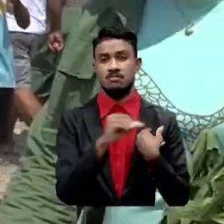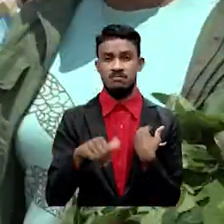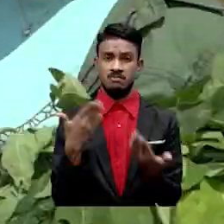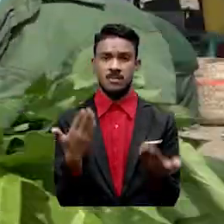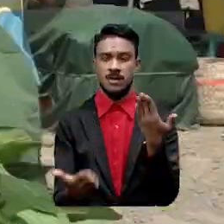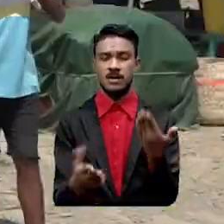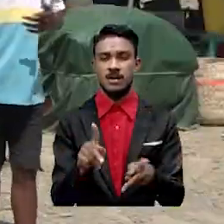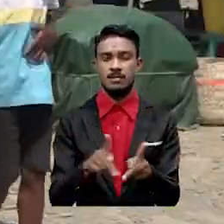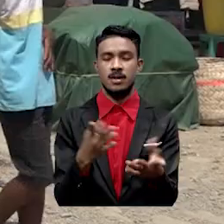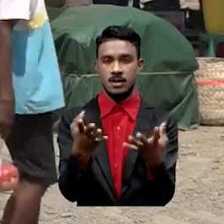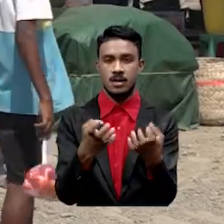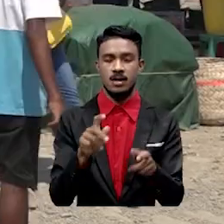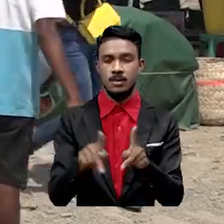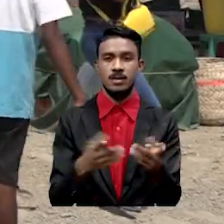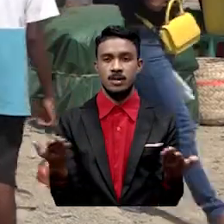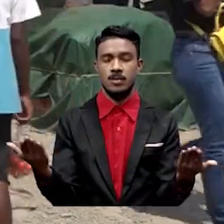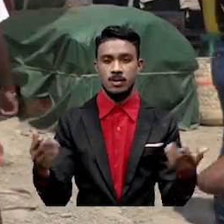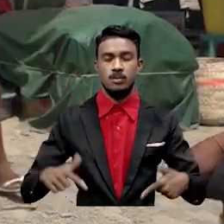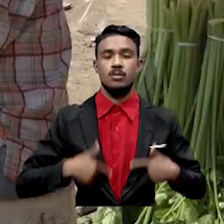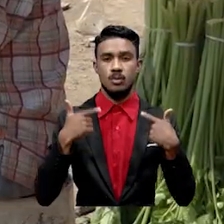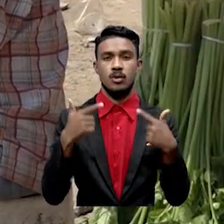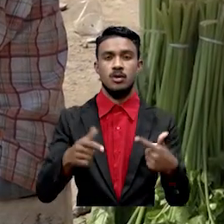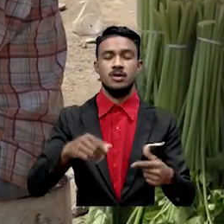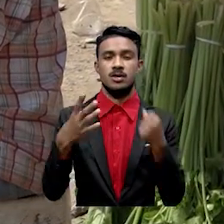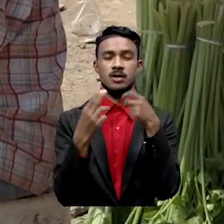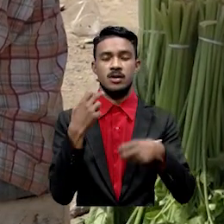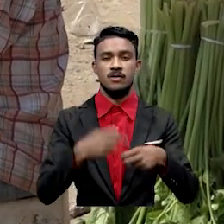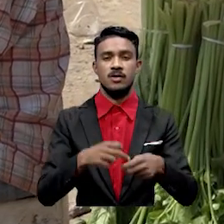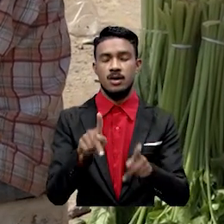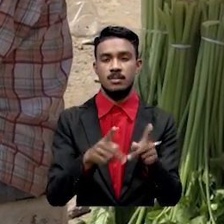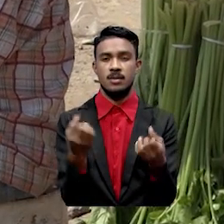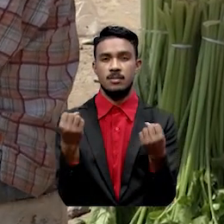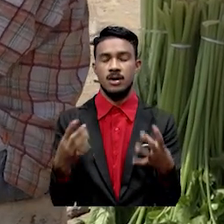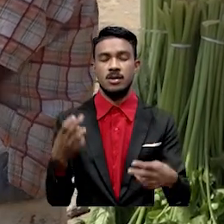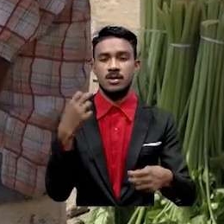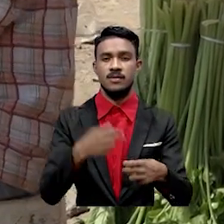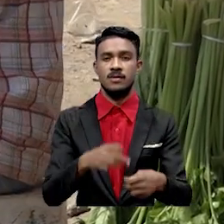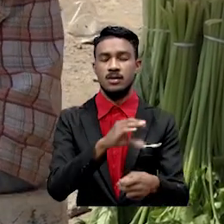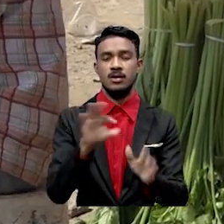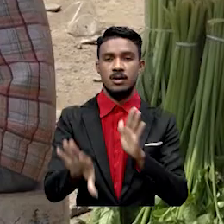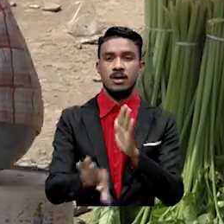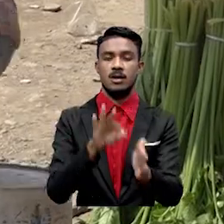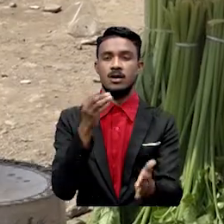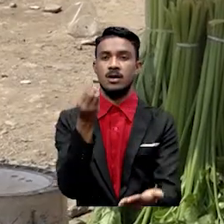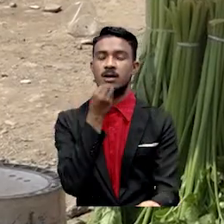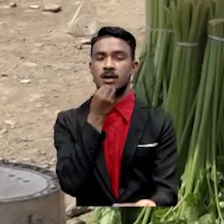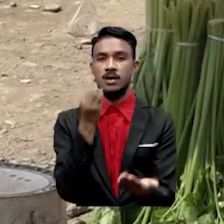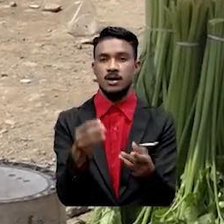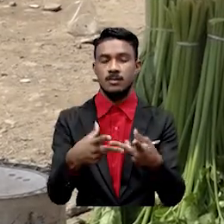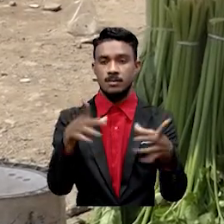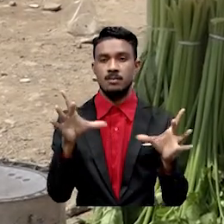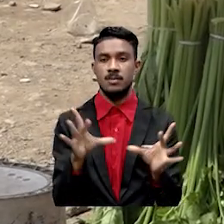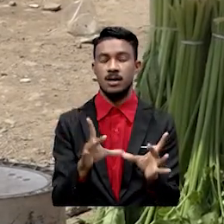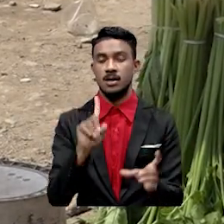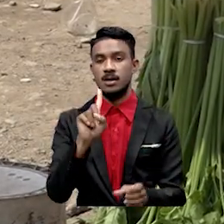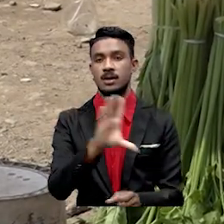hakarak sociedade ida ne be ema balong moris lusu? Banyira ema barak se moris susar atu hetan det hahan bikang ida. Ia fatim barak